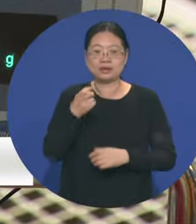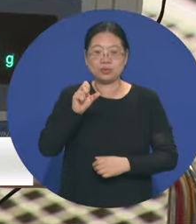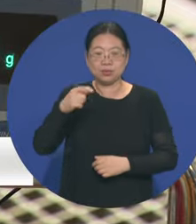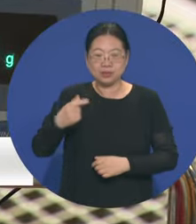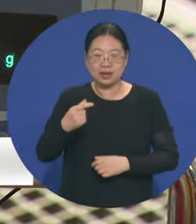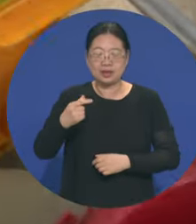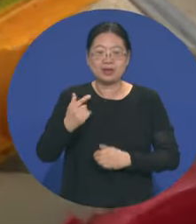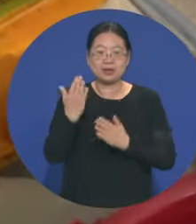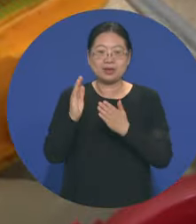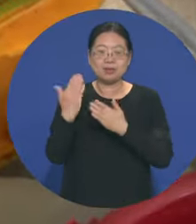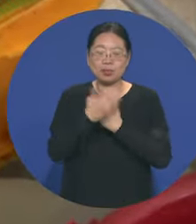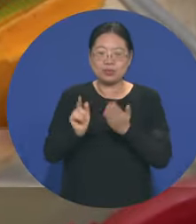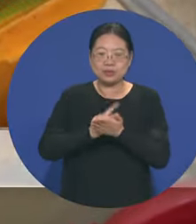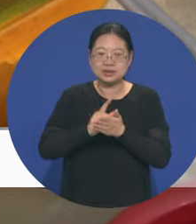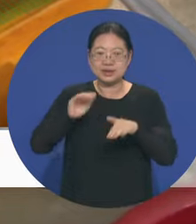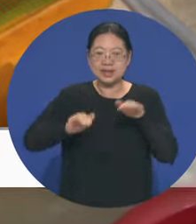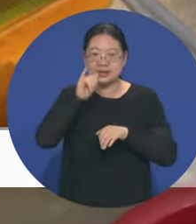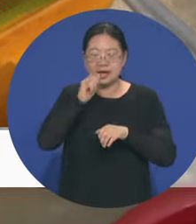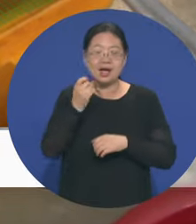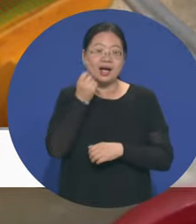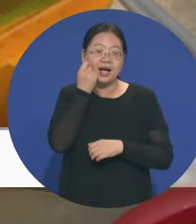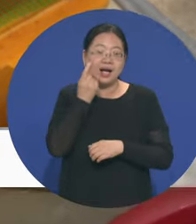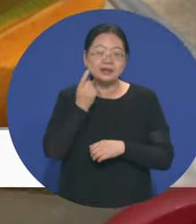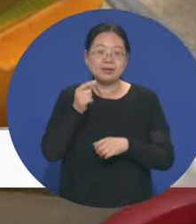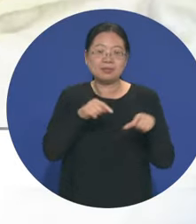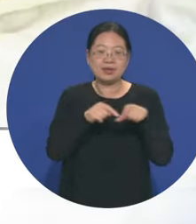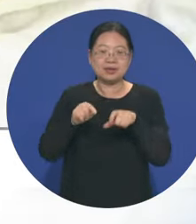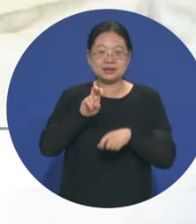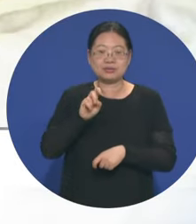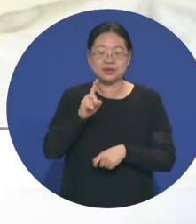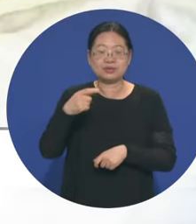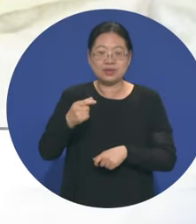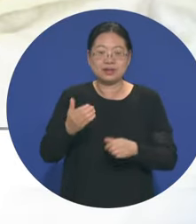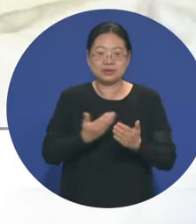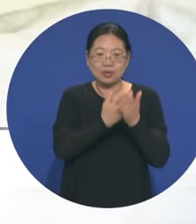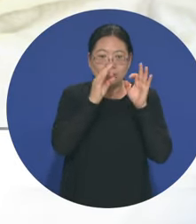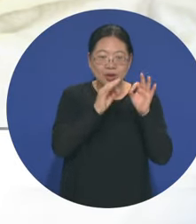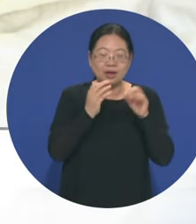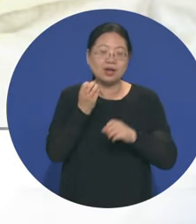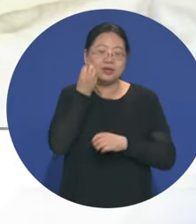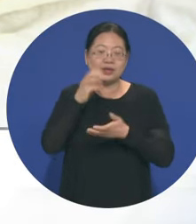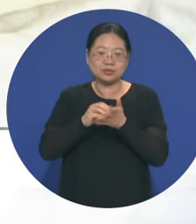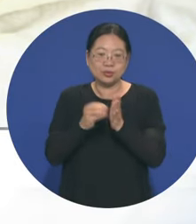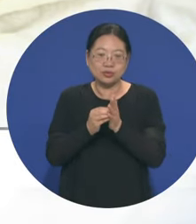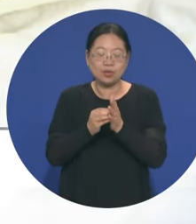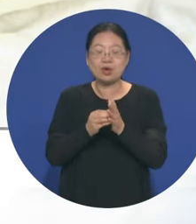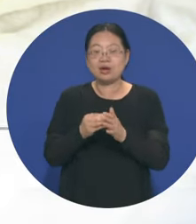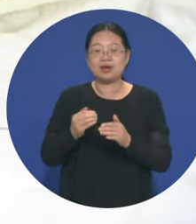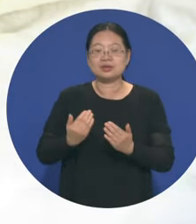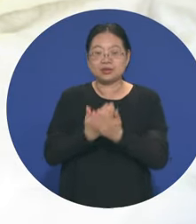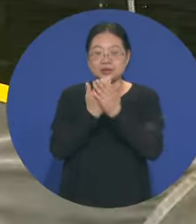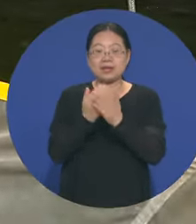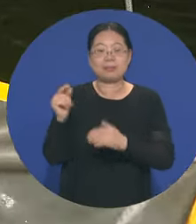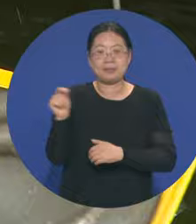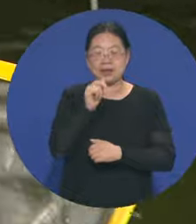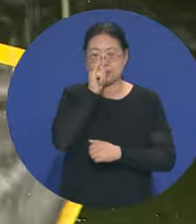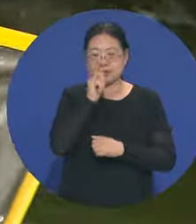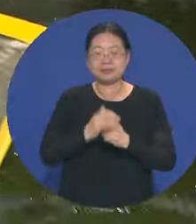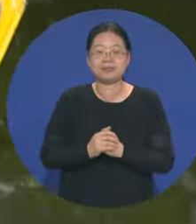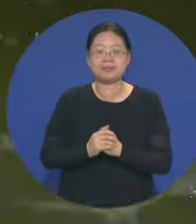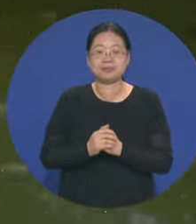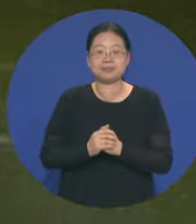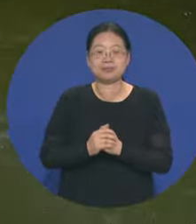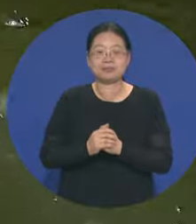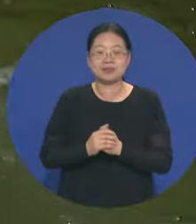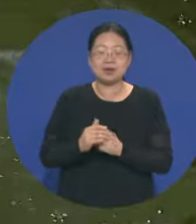보였습니다. 한 달 평균 21g 성장하는 것을 감안하면 넉 달 정도 성장 속도가 빠른 셈입니다.